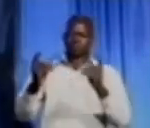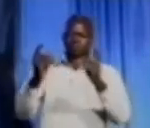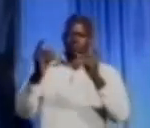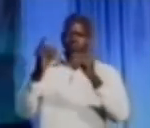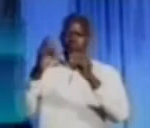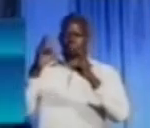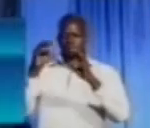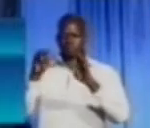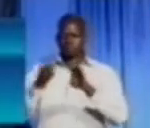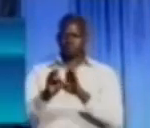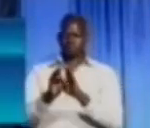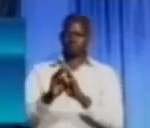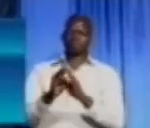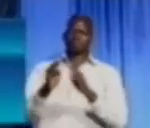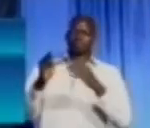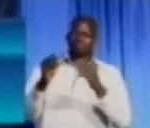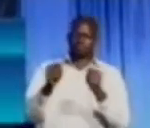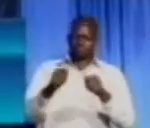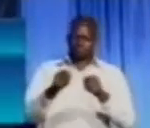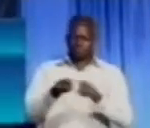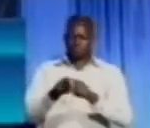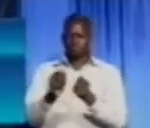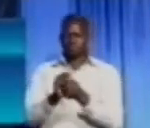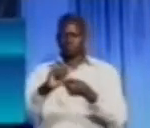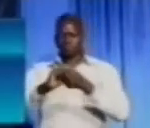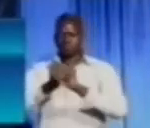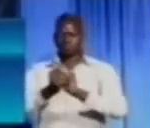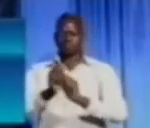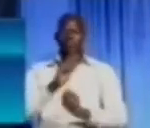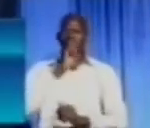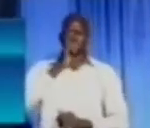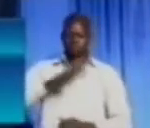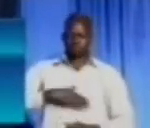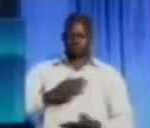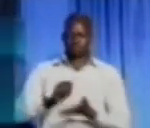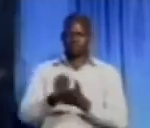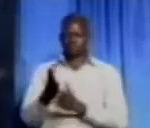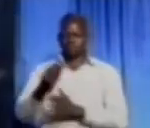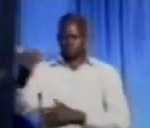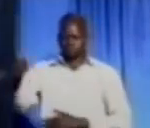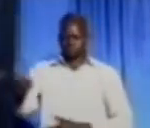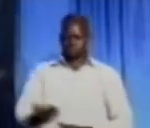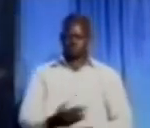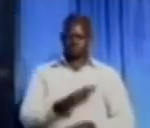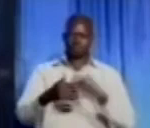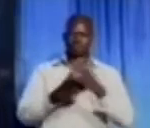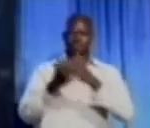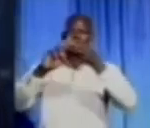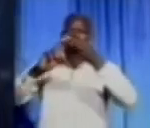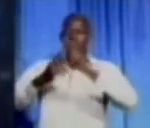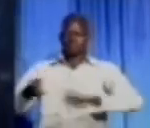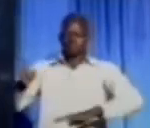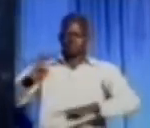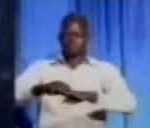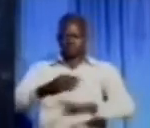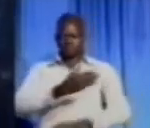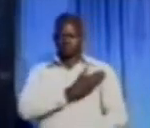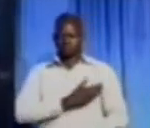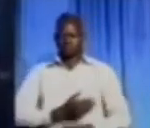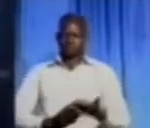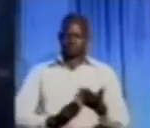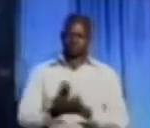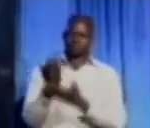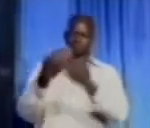et des organisations et j'avoue que je suis très content de cela. Aussi, j'aimerais inviter tous mes camarades à se mettre au service de la nation à travers